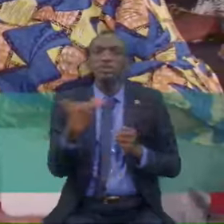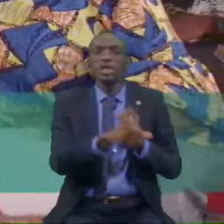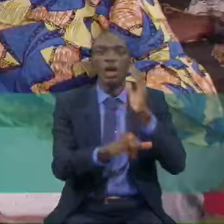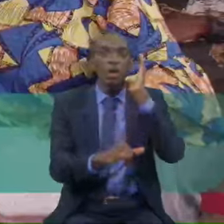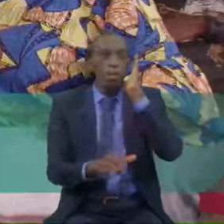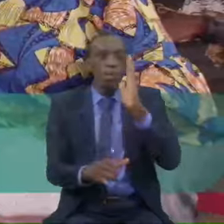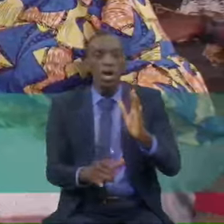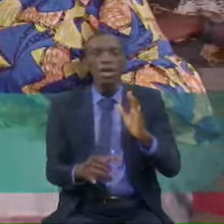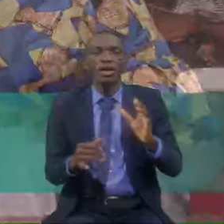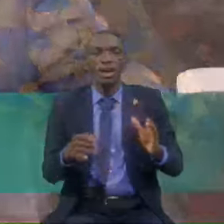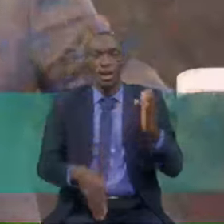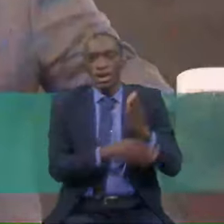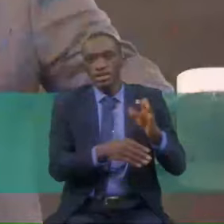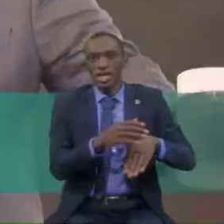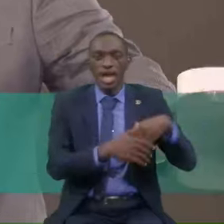Ils chasseront les démons.